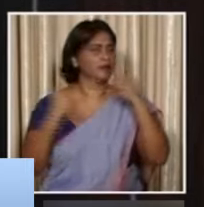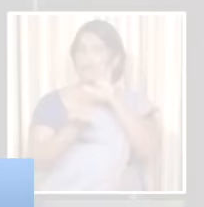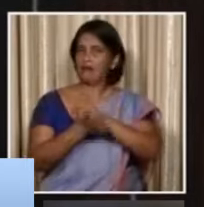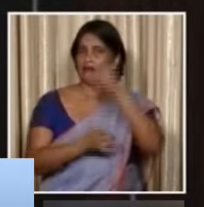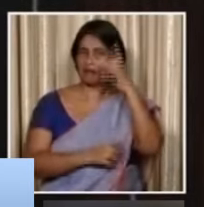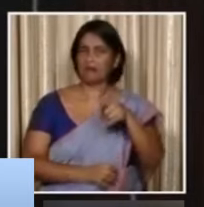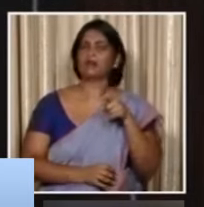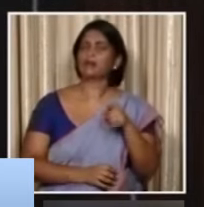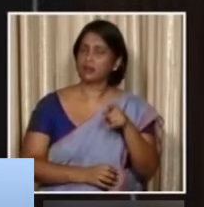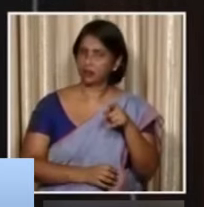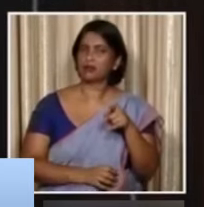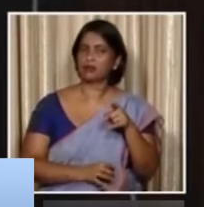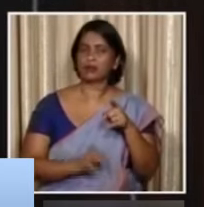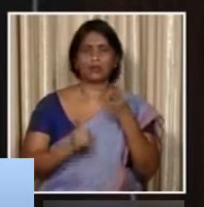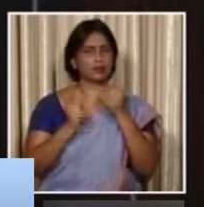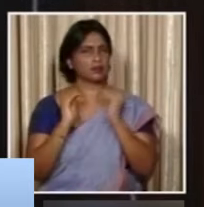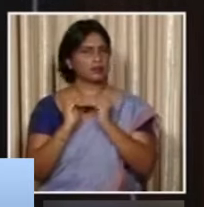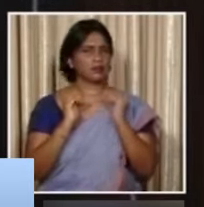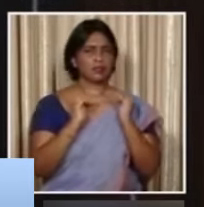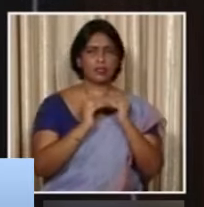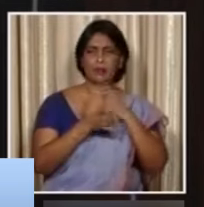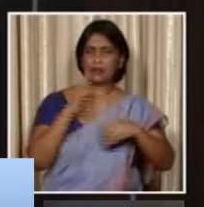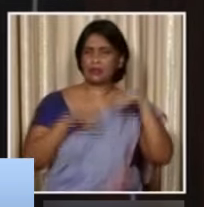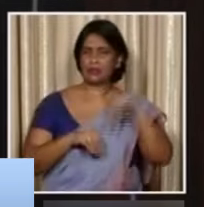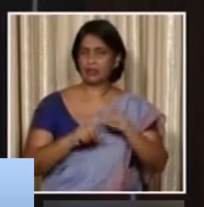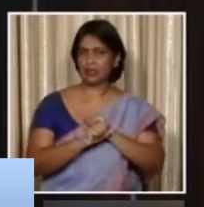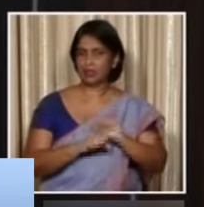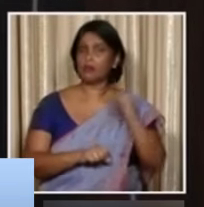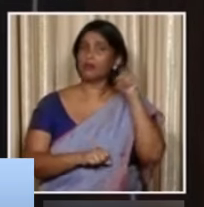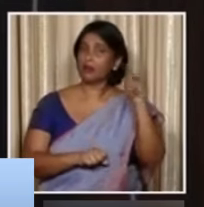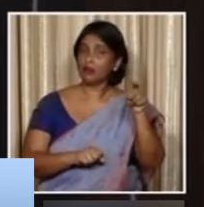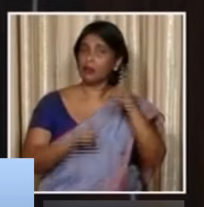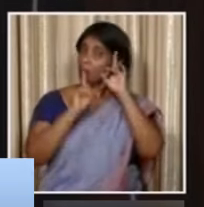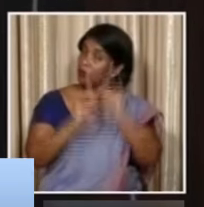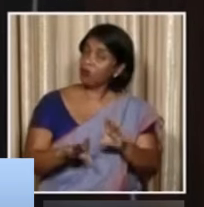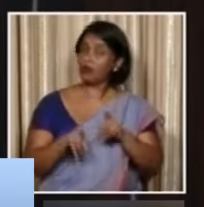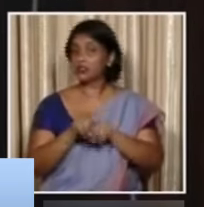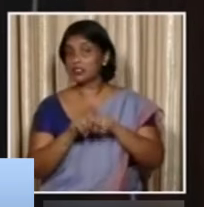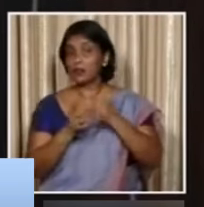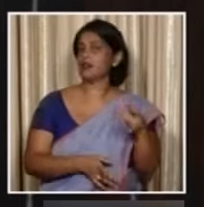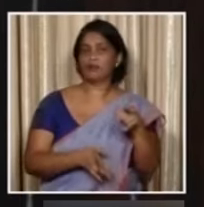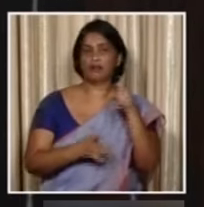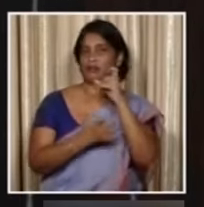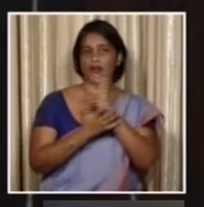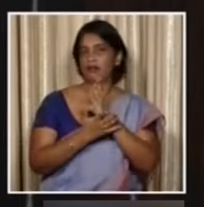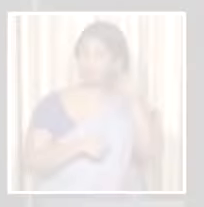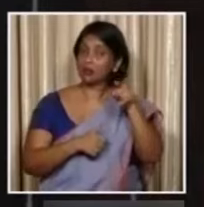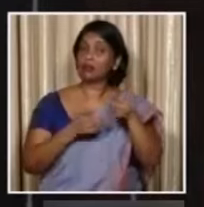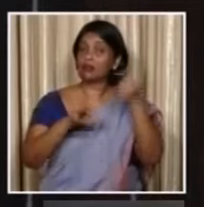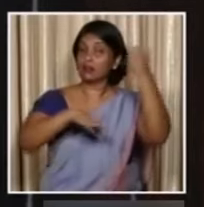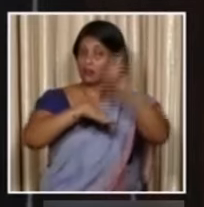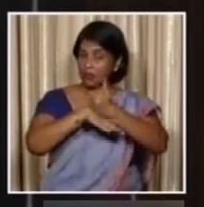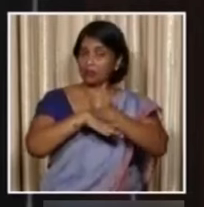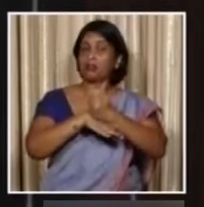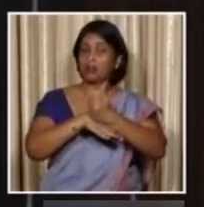වෙලා තියෙන්නේ. ඒ සමසමව ඡන්දේ නොලැබී තියෙන අවස්ථාවක ඔබතුමා මෙසේ නම් කියලා යවපු ලිපිය නිසා තමයි මේ ගැටලු ඇති වෙලා තියෙන්නේ.